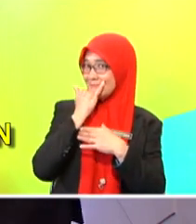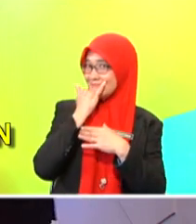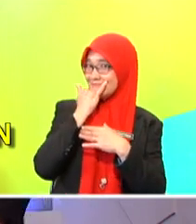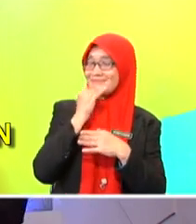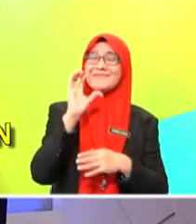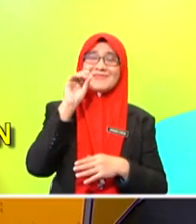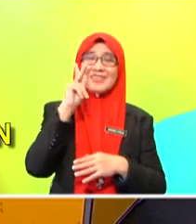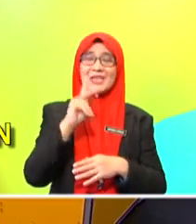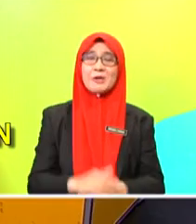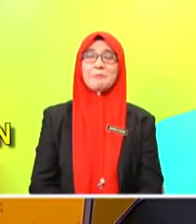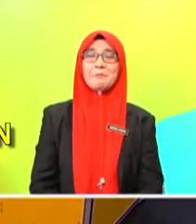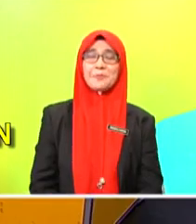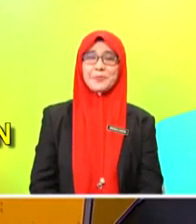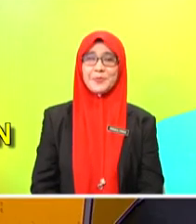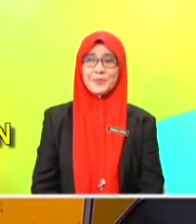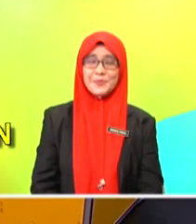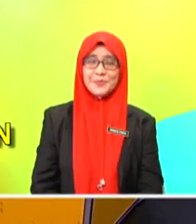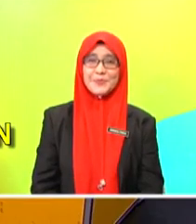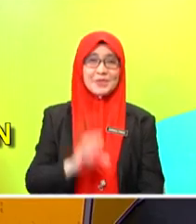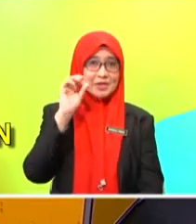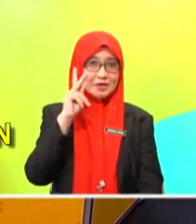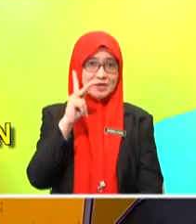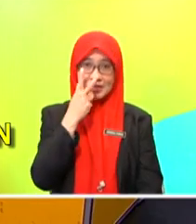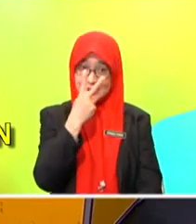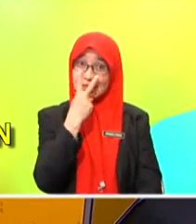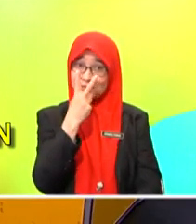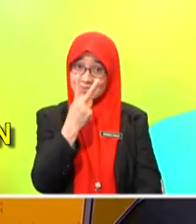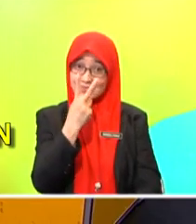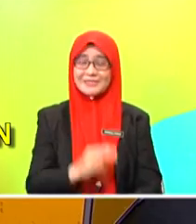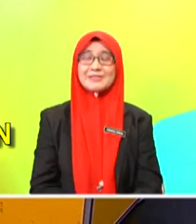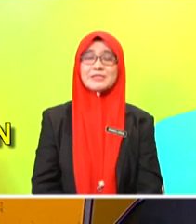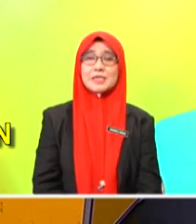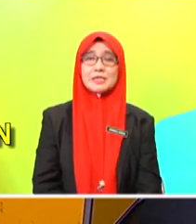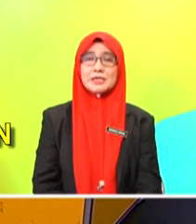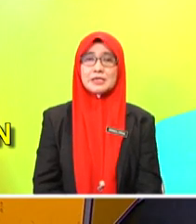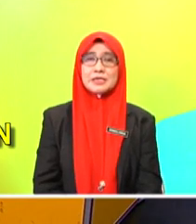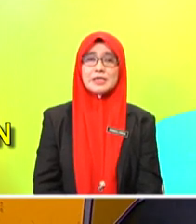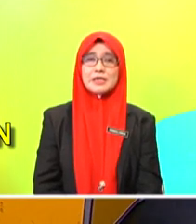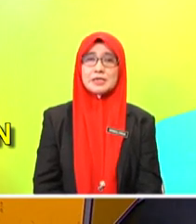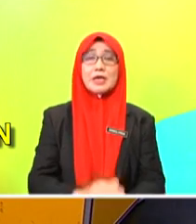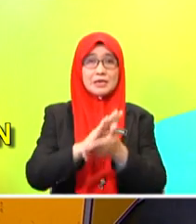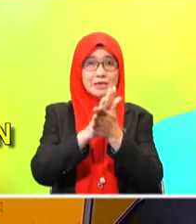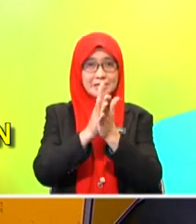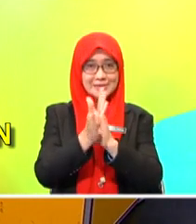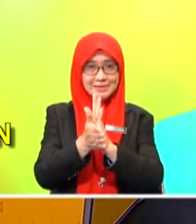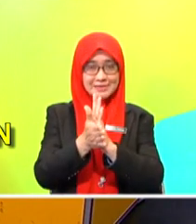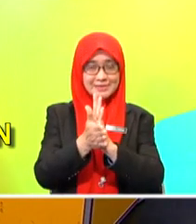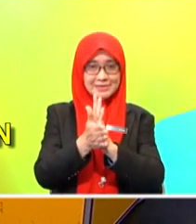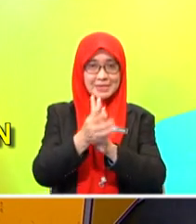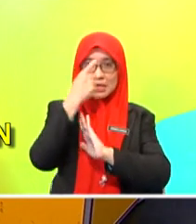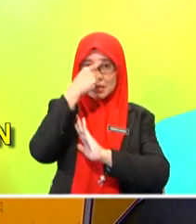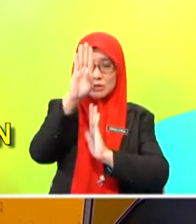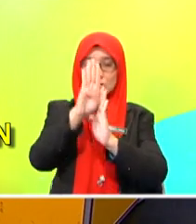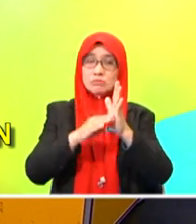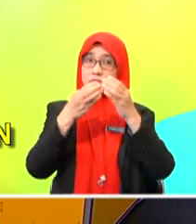semuanya. Okey, jadi saya kurang nampak kat sini. Okey, boleh. Okey, kita semak satu persatu. Boleh ke sini? Okey, jadi untuk